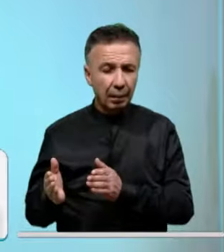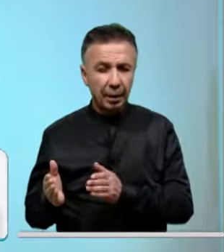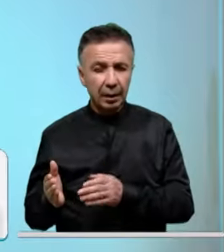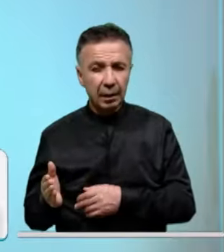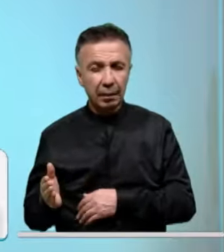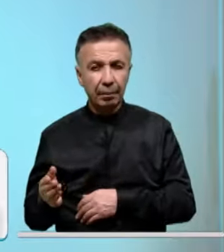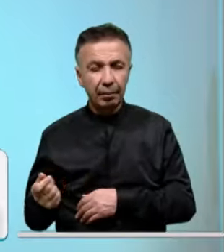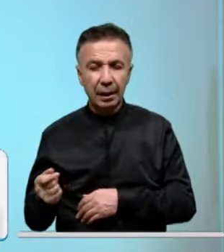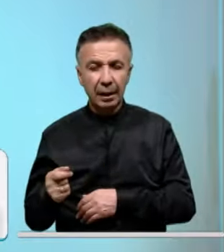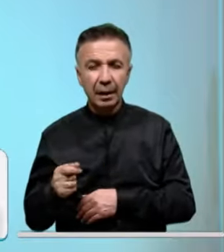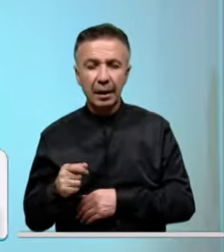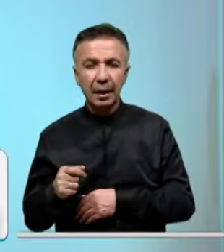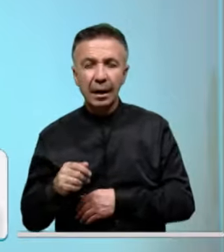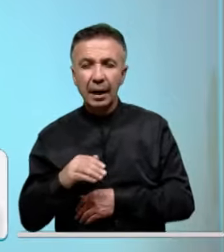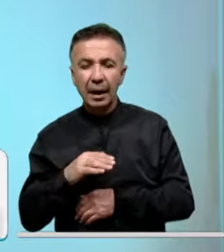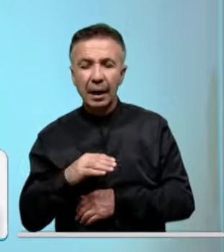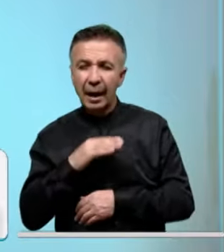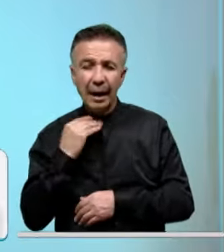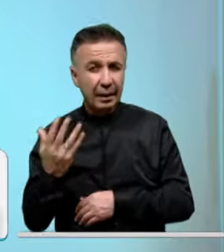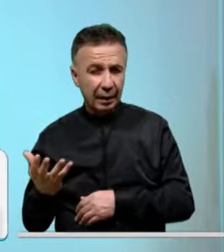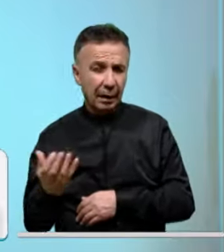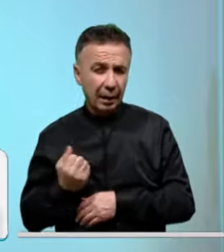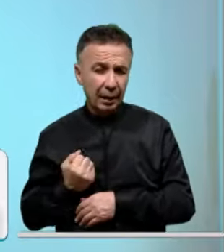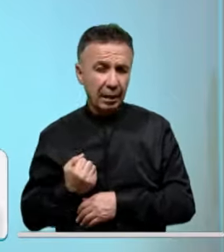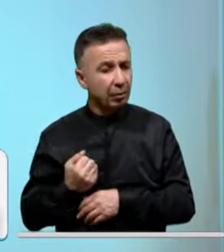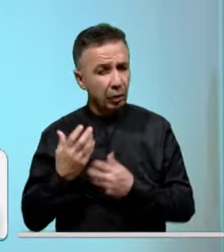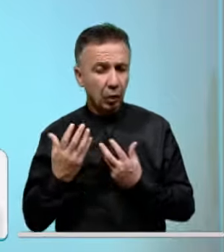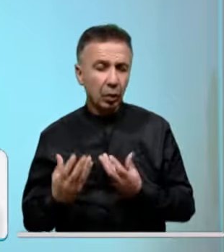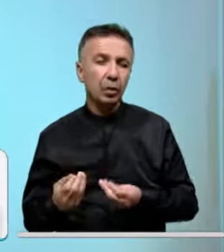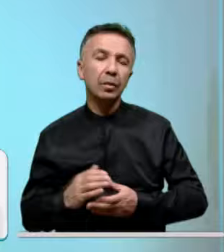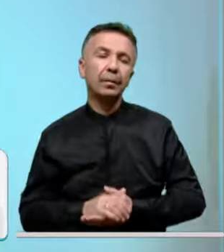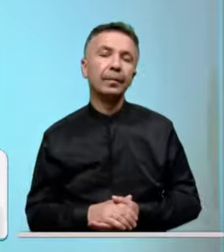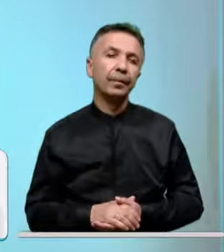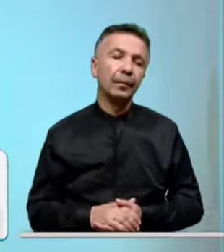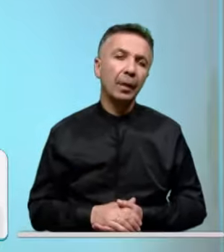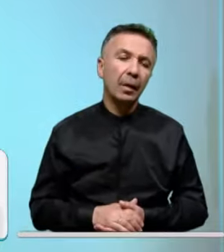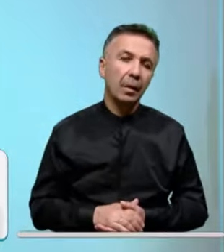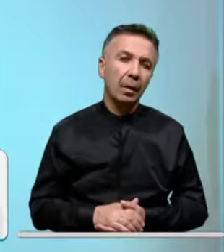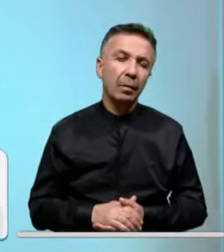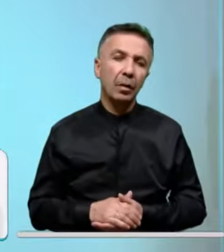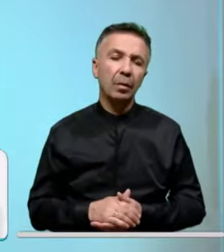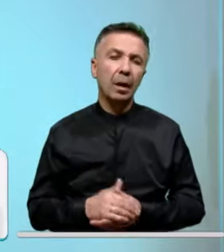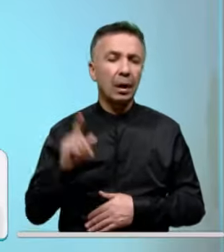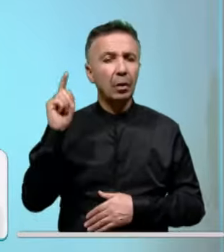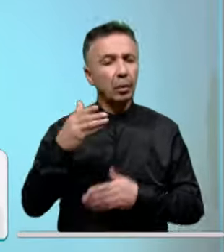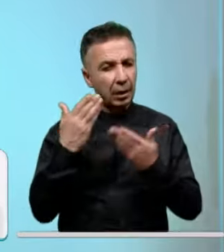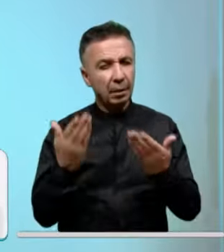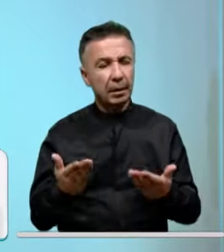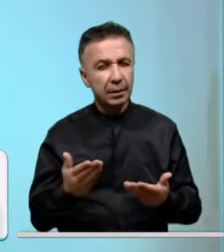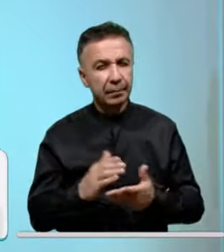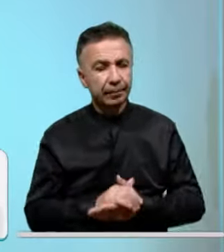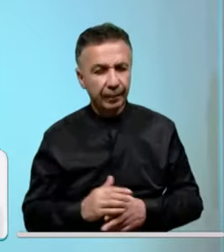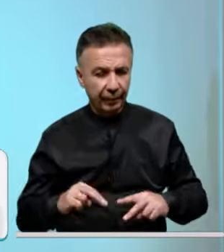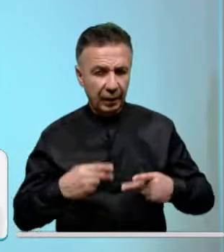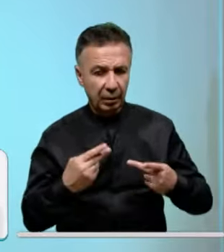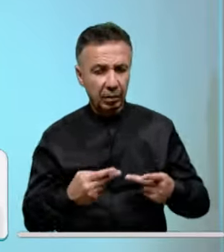alırım. Yani evin et ihtiyacı için de bunu yapabilirim. Bunu da yapabilirsiniz. Kurbanınız bu usulle geçerli midir? Vekalet